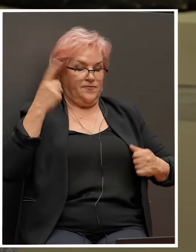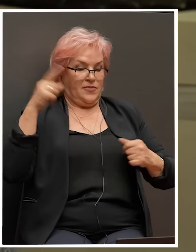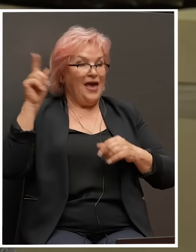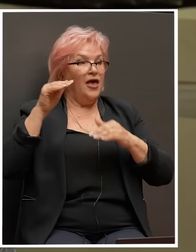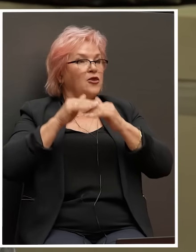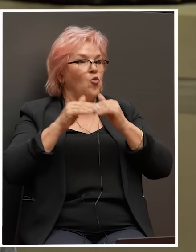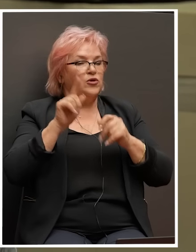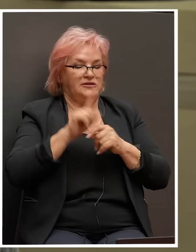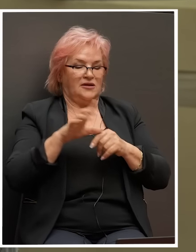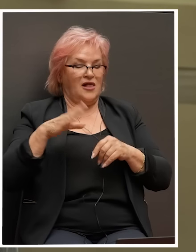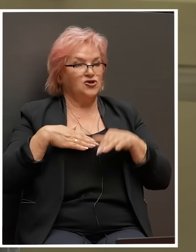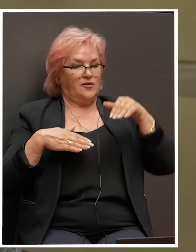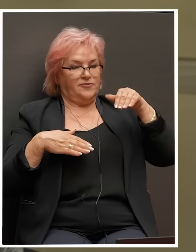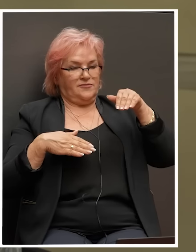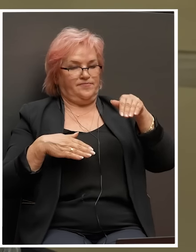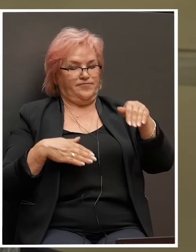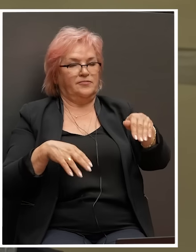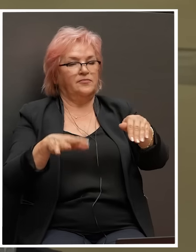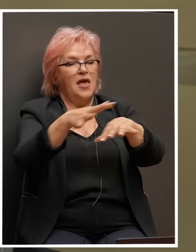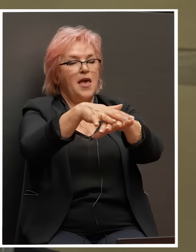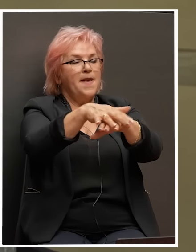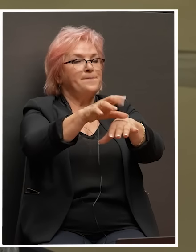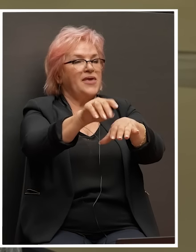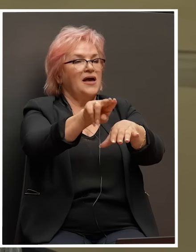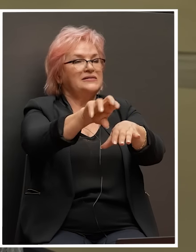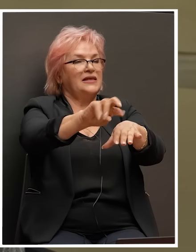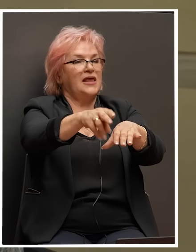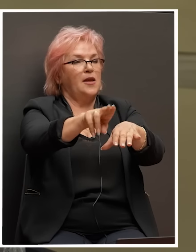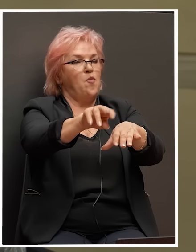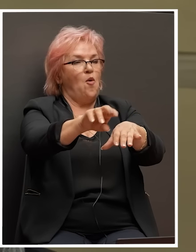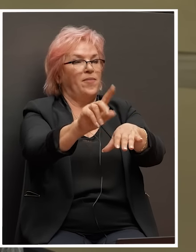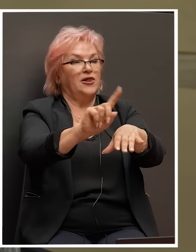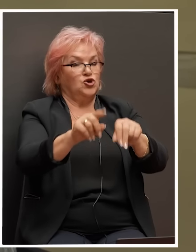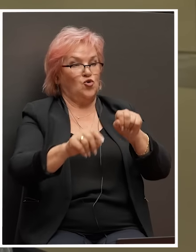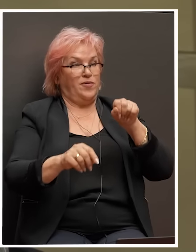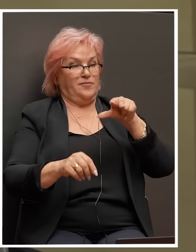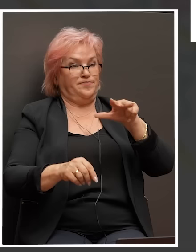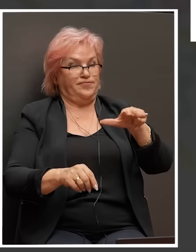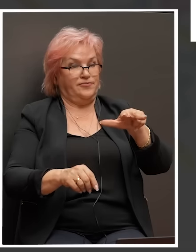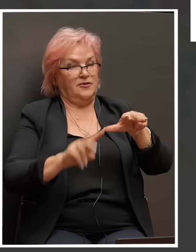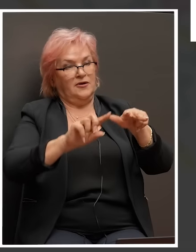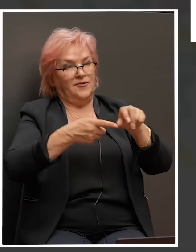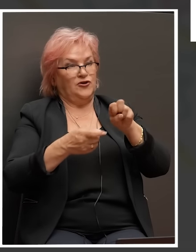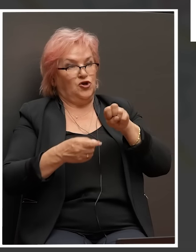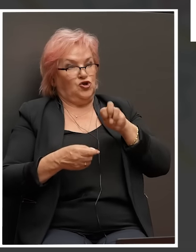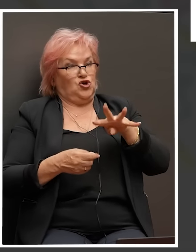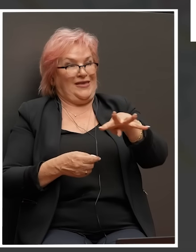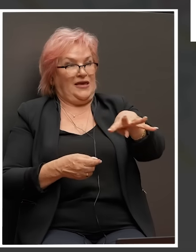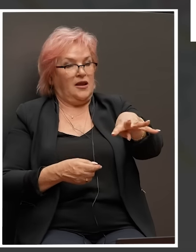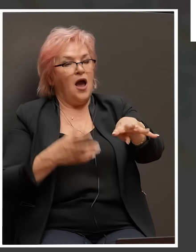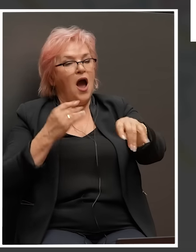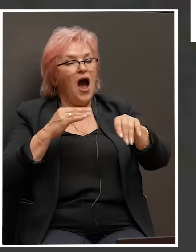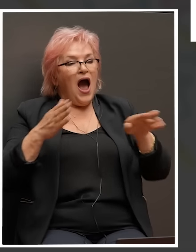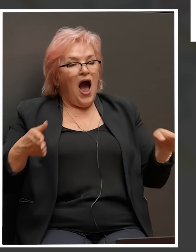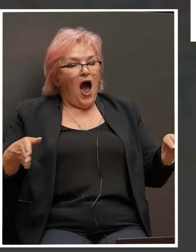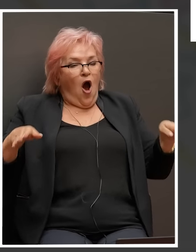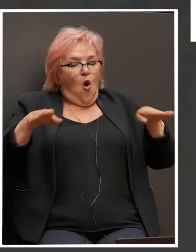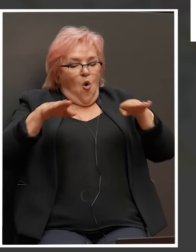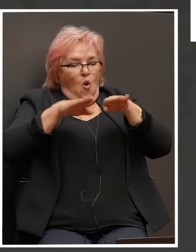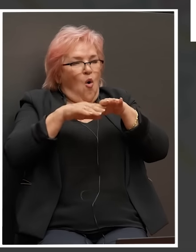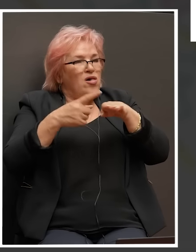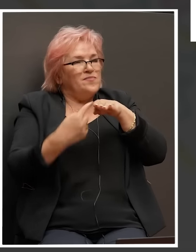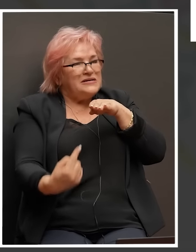улица должна была спускаться к Пьяцца дель Пополо, чтобы трехлучие стало четырехлучием. Но из-за того, что холм Пинчо